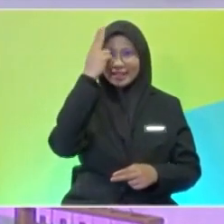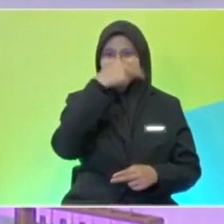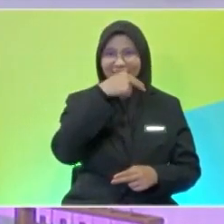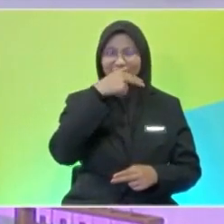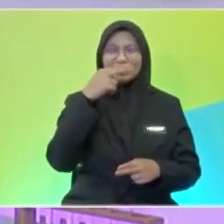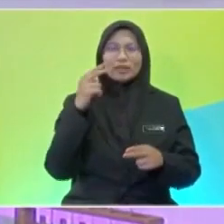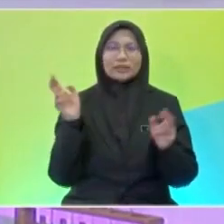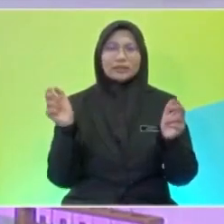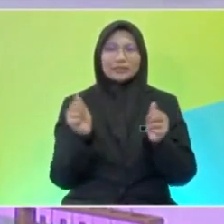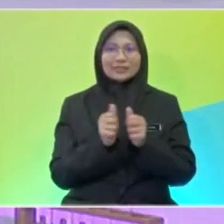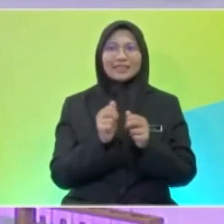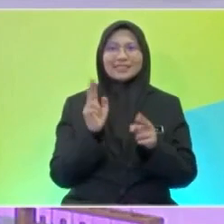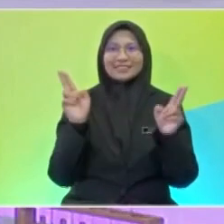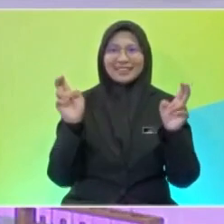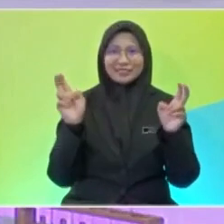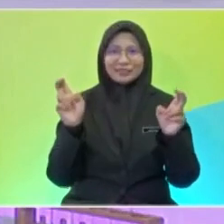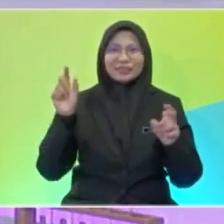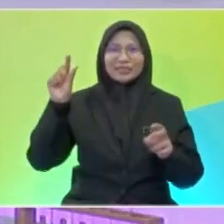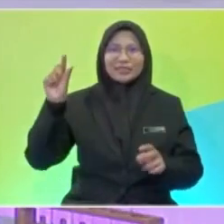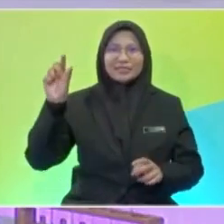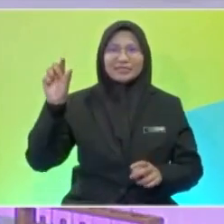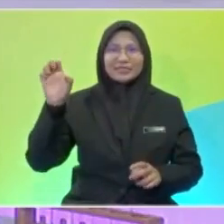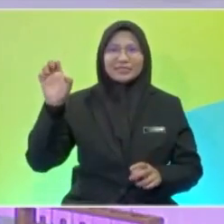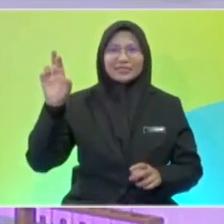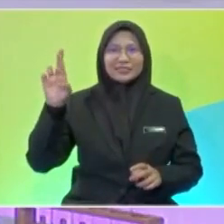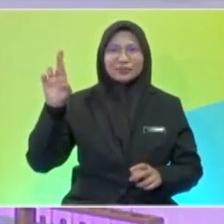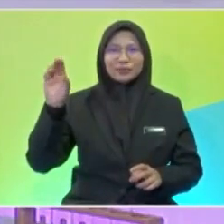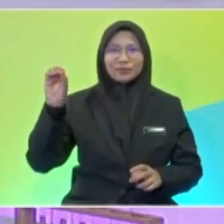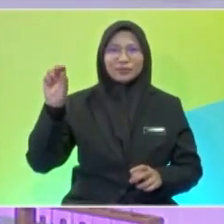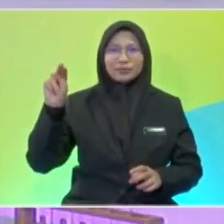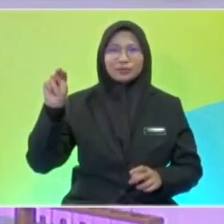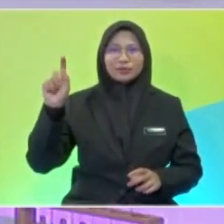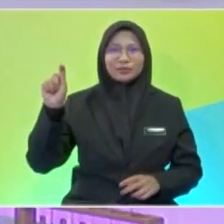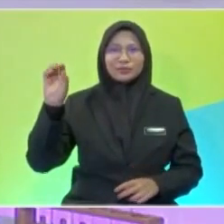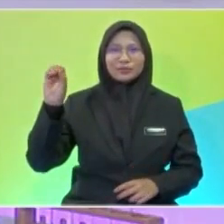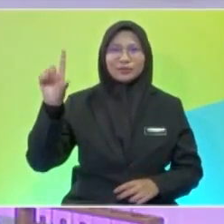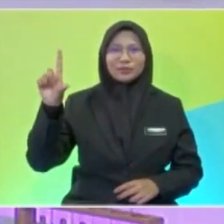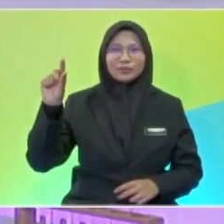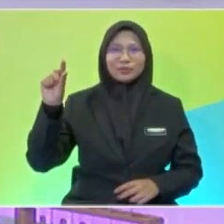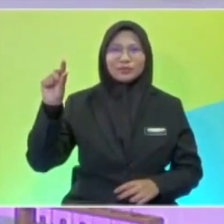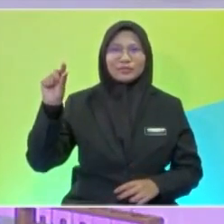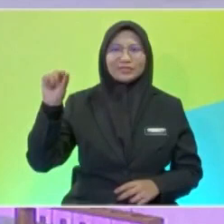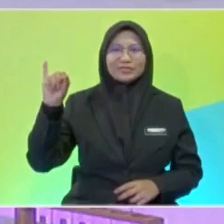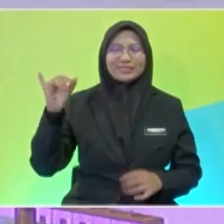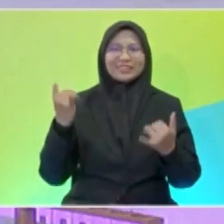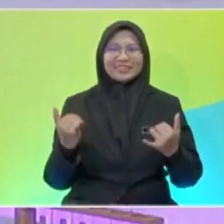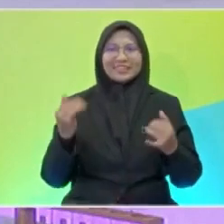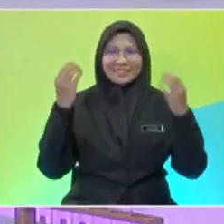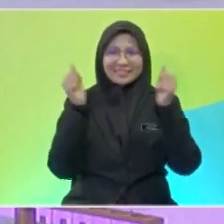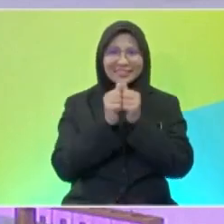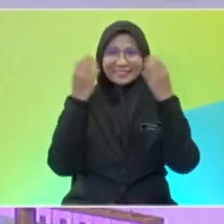guru yang banyak pengalaman nah berfungsi dengan kita hari ini tidak tahu siapa guru kita Johnson sama kita saksikan profil